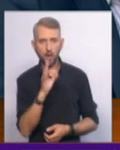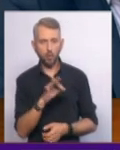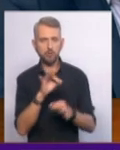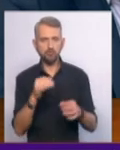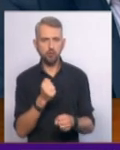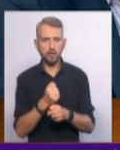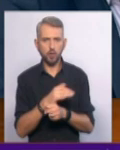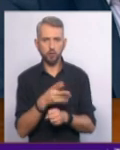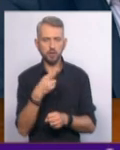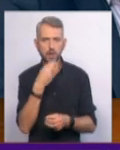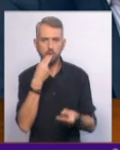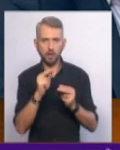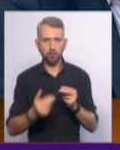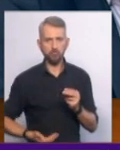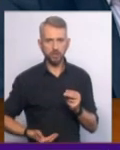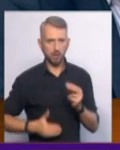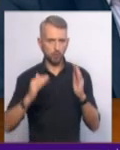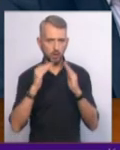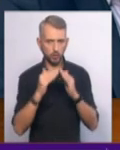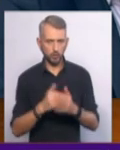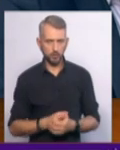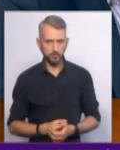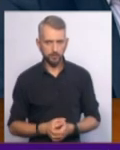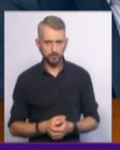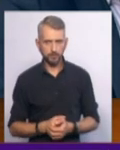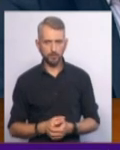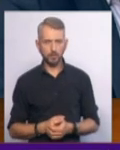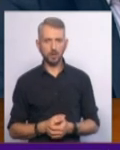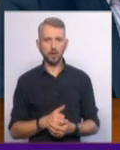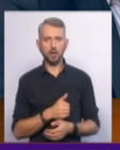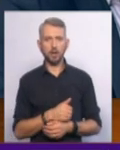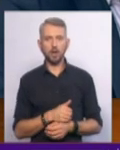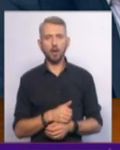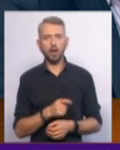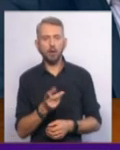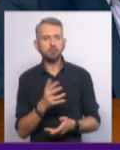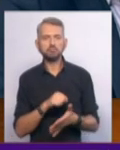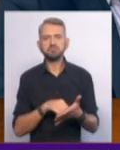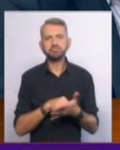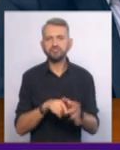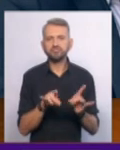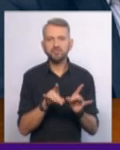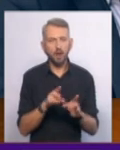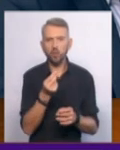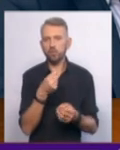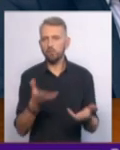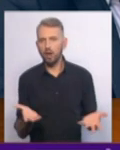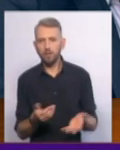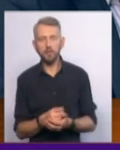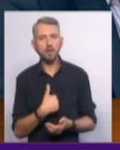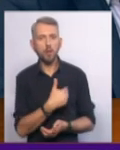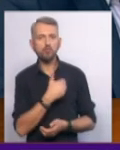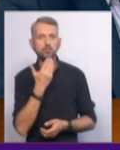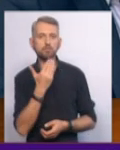робить для покращення життя будинку. Мотивуєте тим, що в них немає грошей. Я хочу